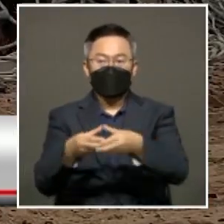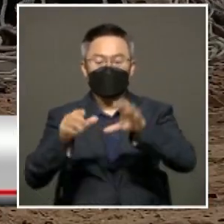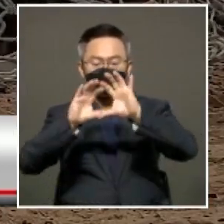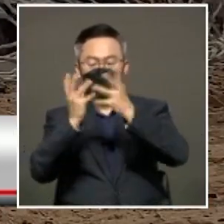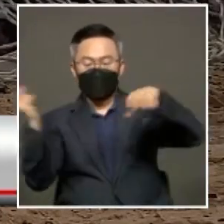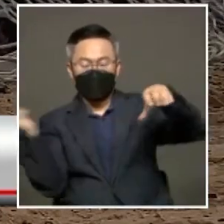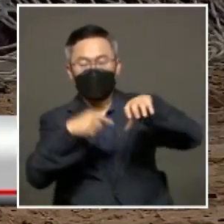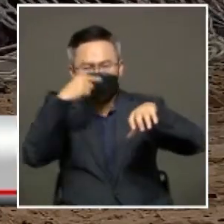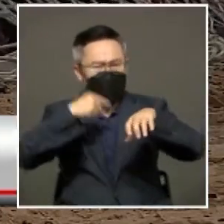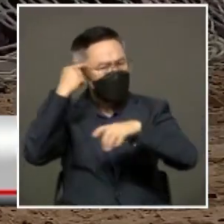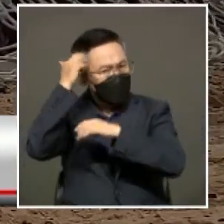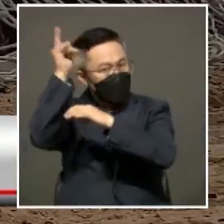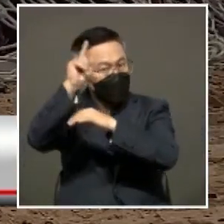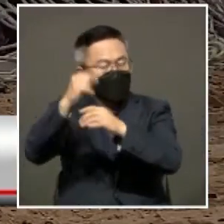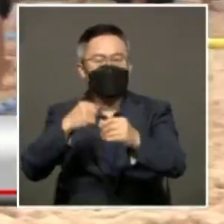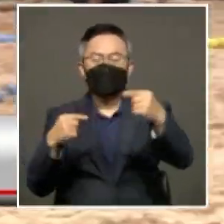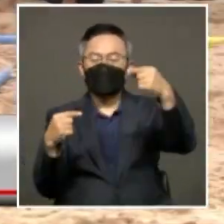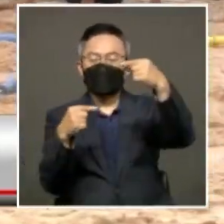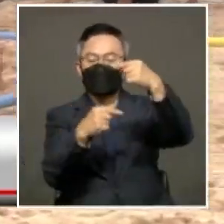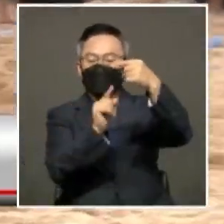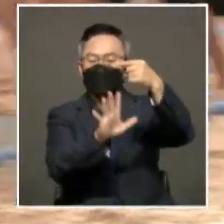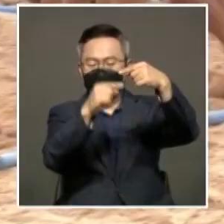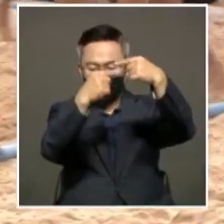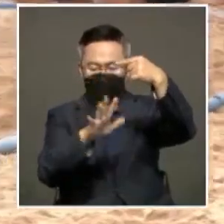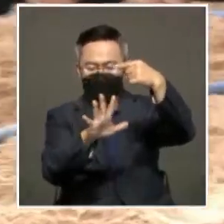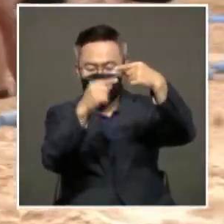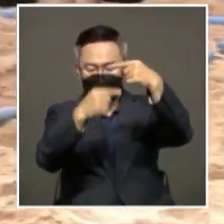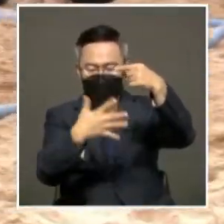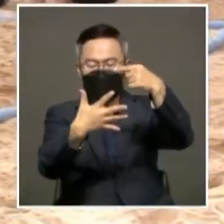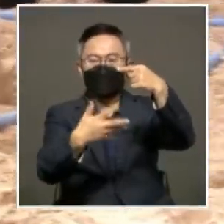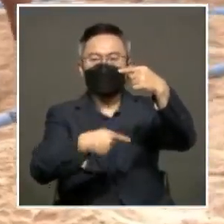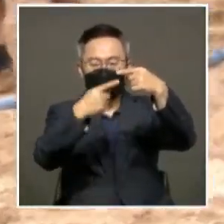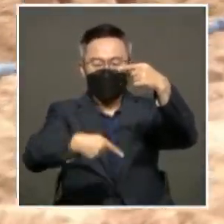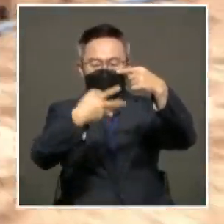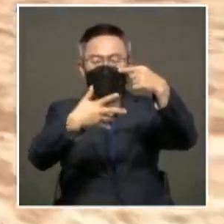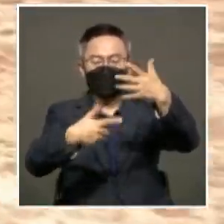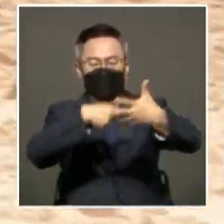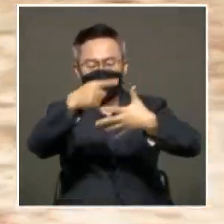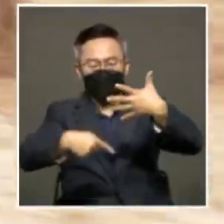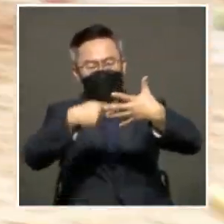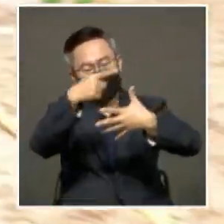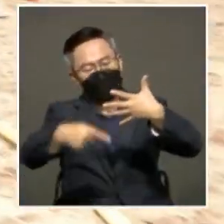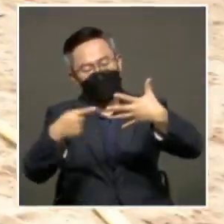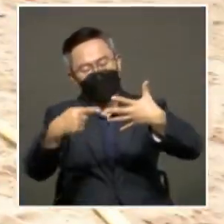ทยมองไกลไปถึงการจบ1ใน5ของโลกให้ได้